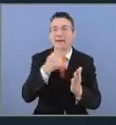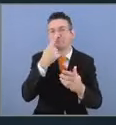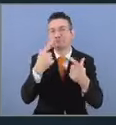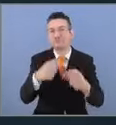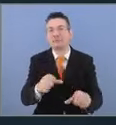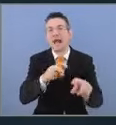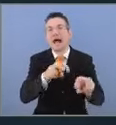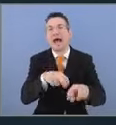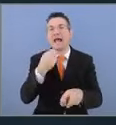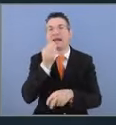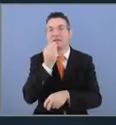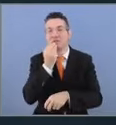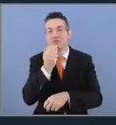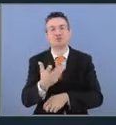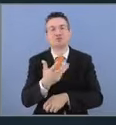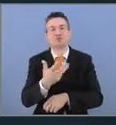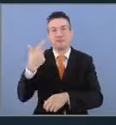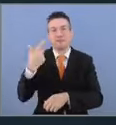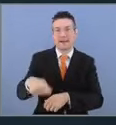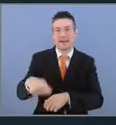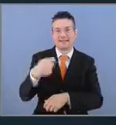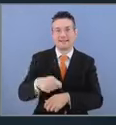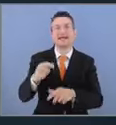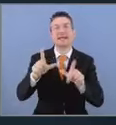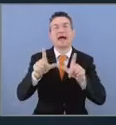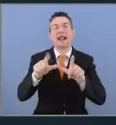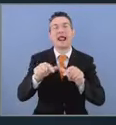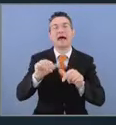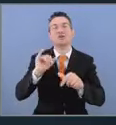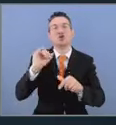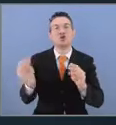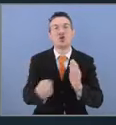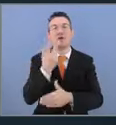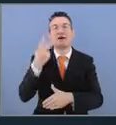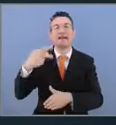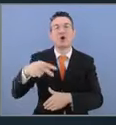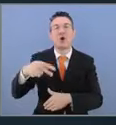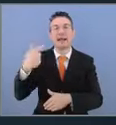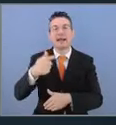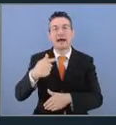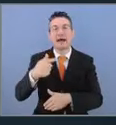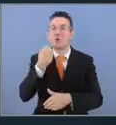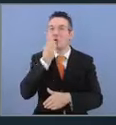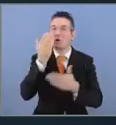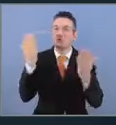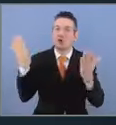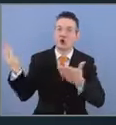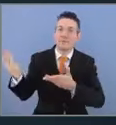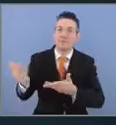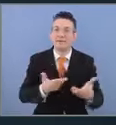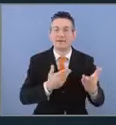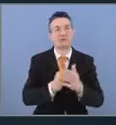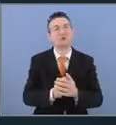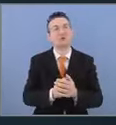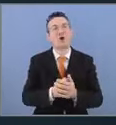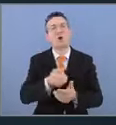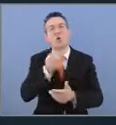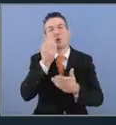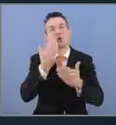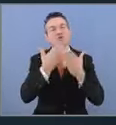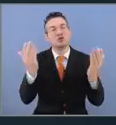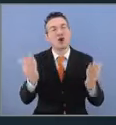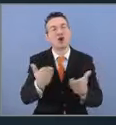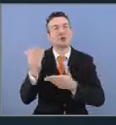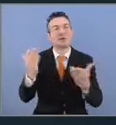facciamo con il presidente di Lazio Innova, Nicola Tasco. Buongiorno, benvenuto. Buongiorno Alessandro, buongiorno a tutti. Un saluto